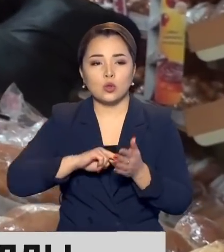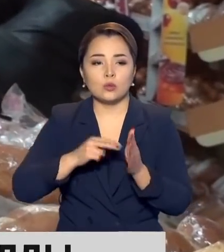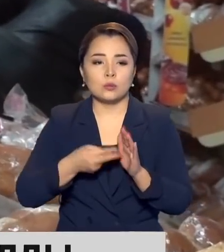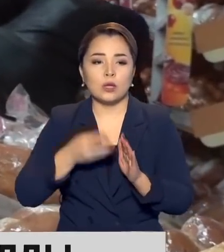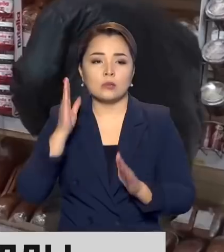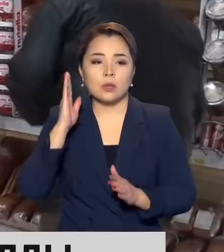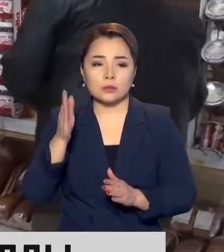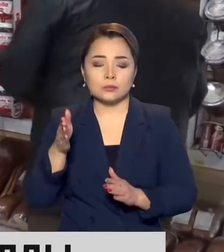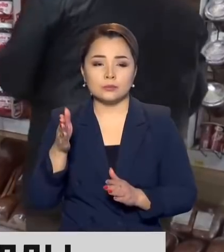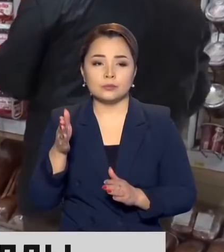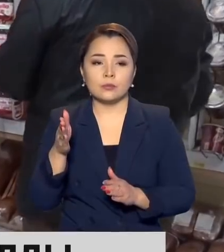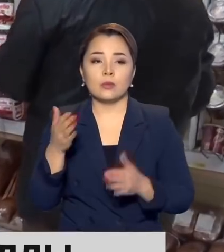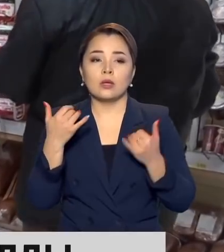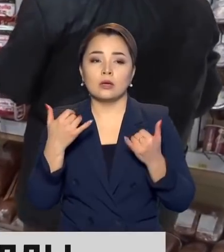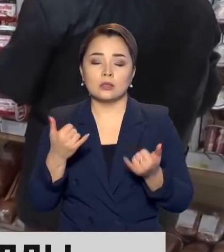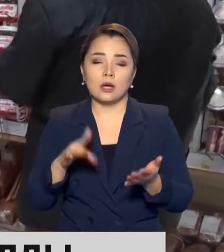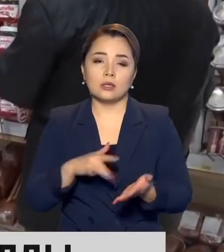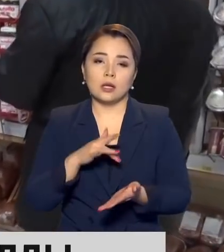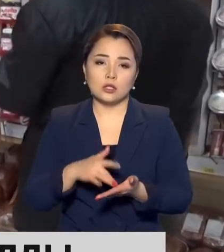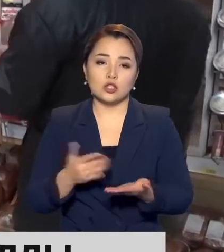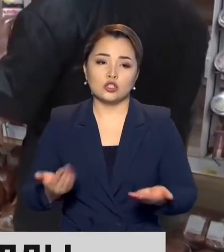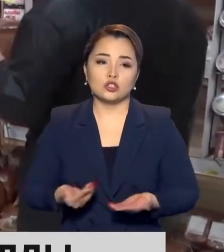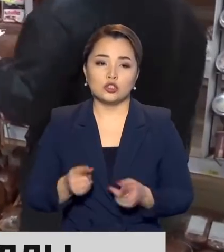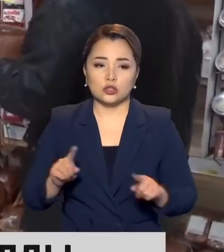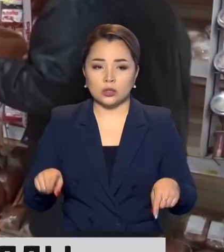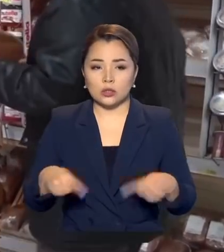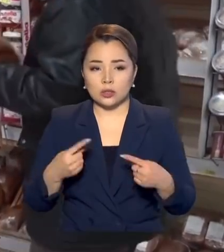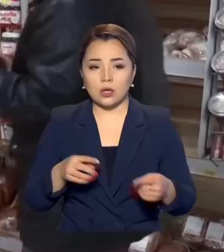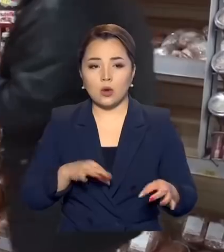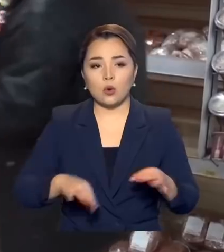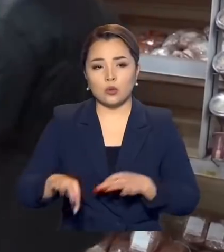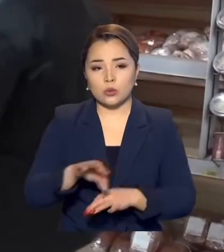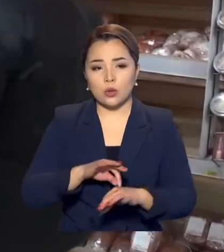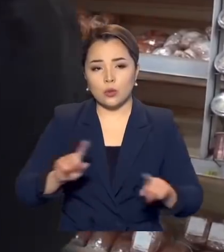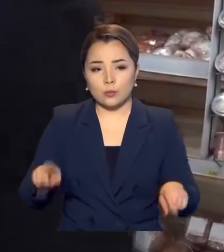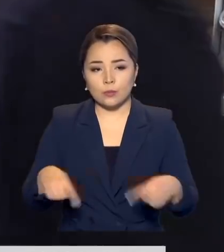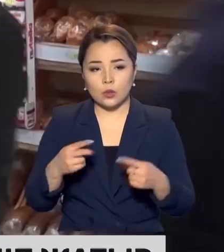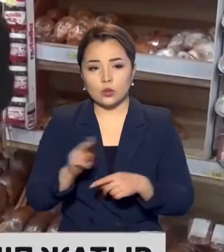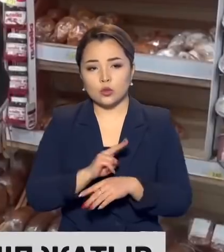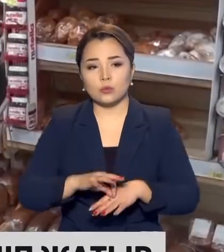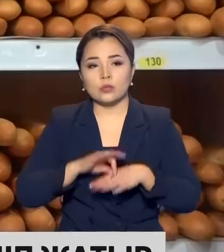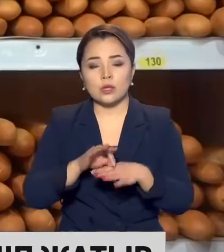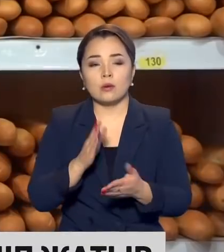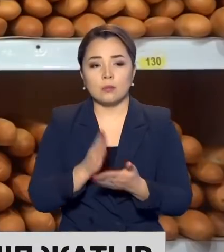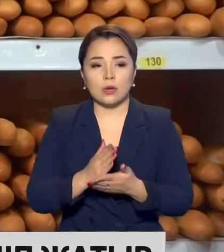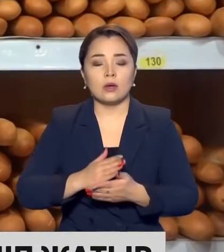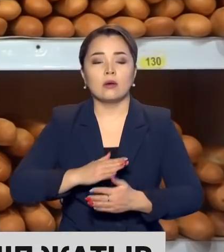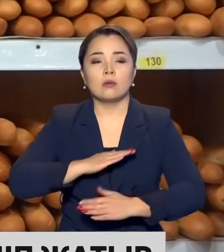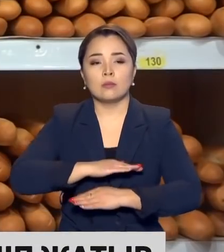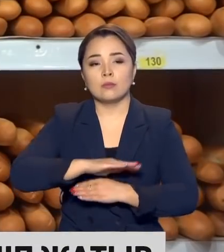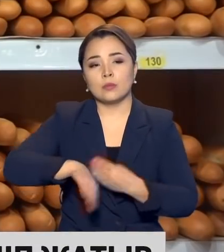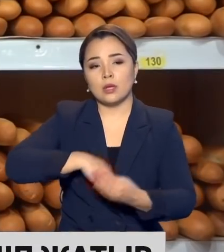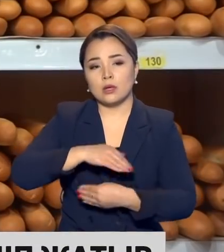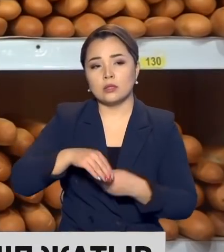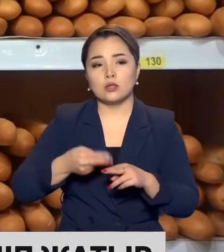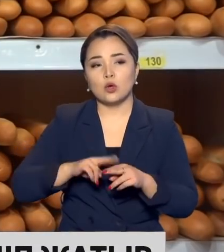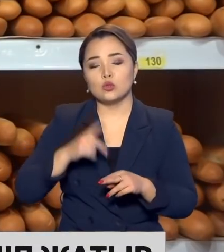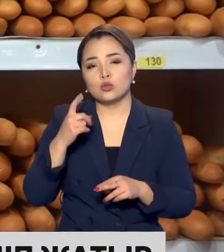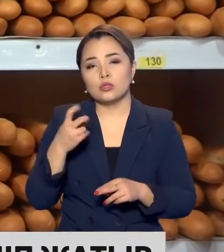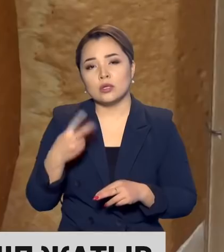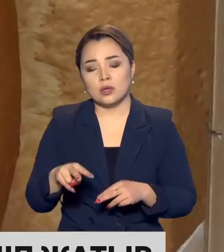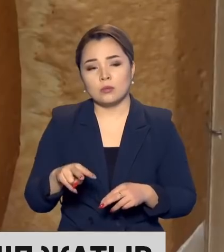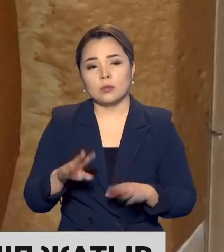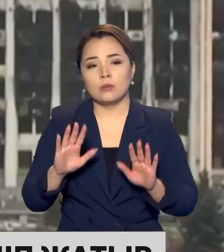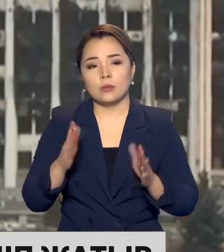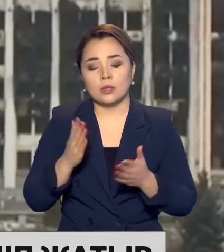жоспарланған. Қазір қала тіршілігі жанданып келеді, жол инфрақұрылымы қалпына келтіріліп жатыр. Тәртіпсіздіктер кезінде 120-дан астам жол